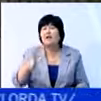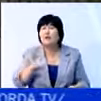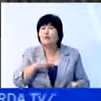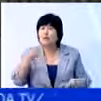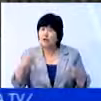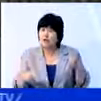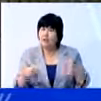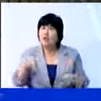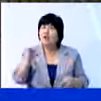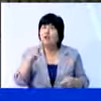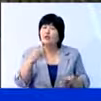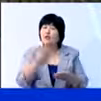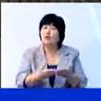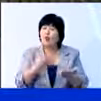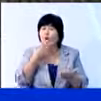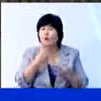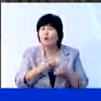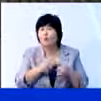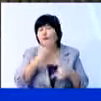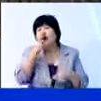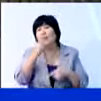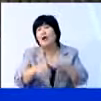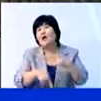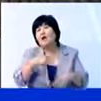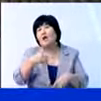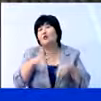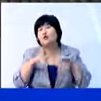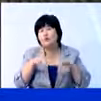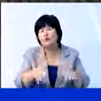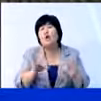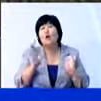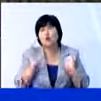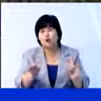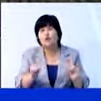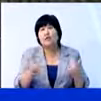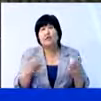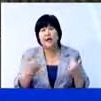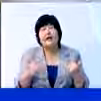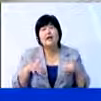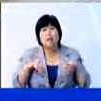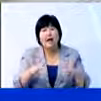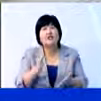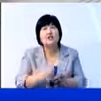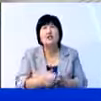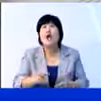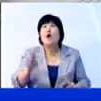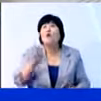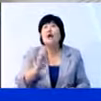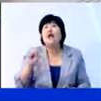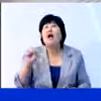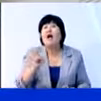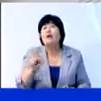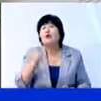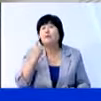тайталасып, діни жылдың өзіміздің осы дәстүріміздің, діни дәстүріміздің де дұрыстығына қарай бағыт жасады. Бақтыбай Айнабековтың